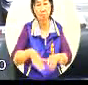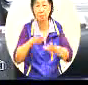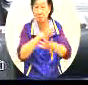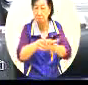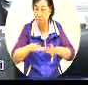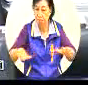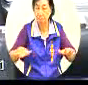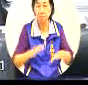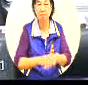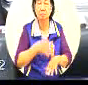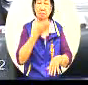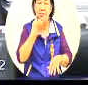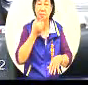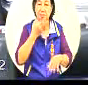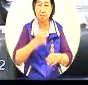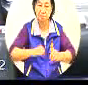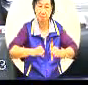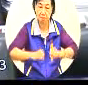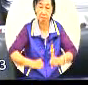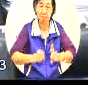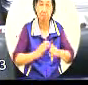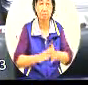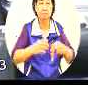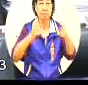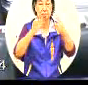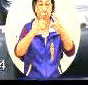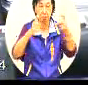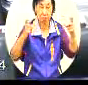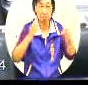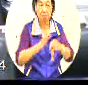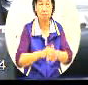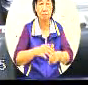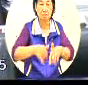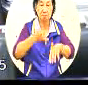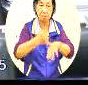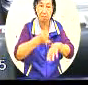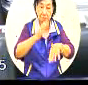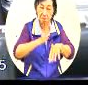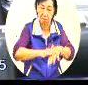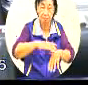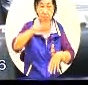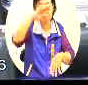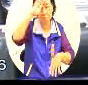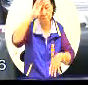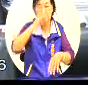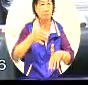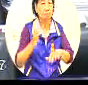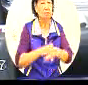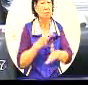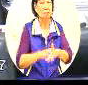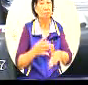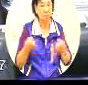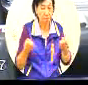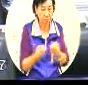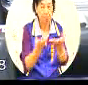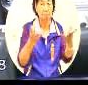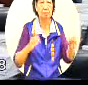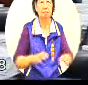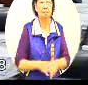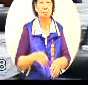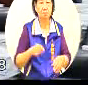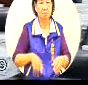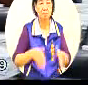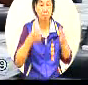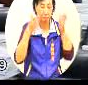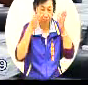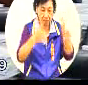福健康的城市，也不用再担心会有登革热等等的问题。好，接着本席就要针对以下